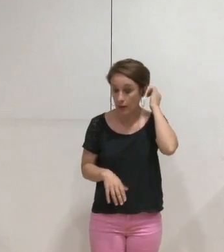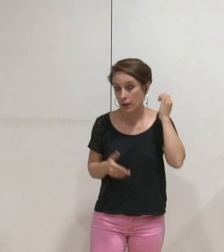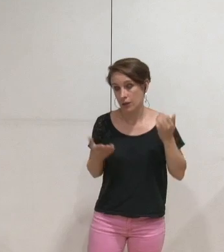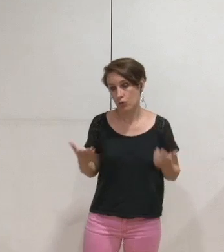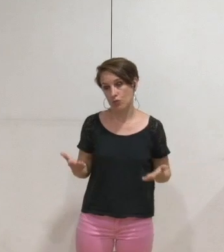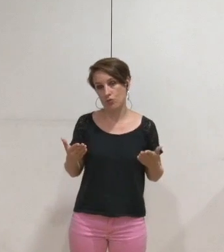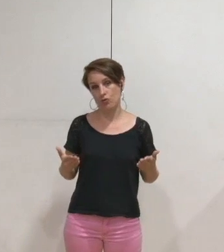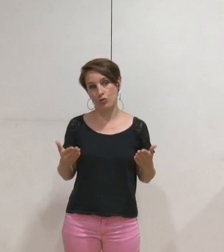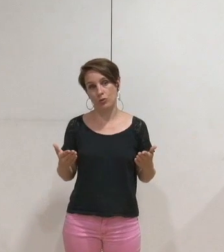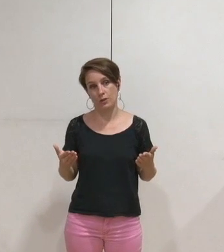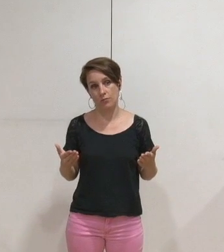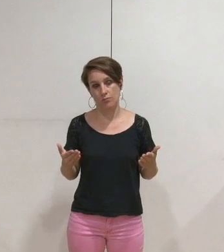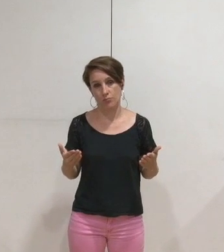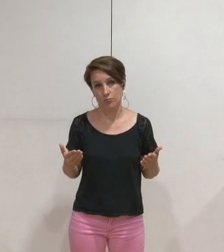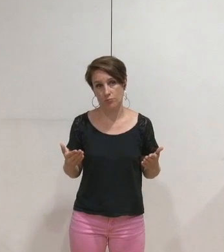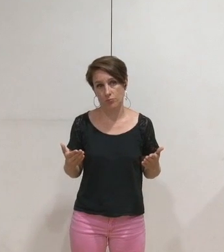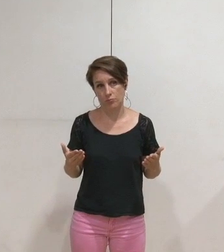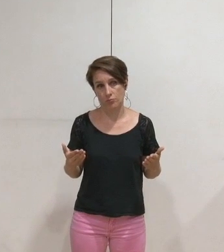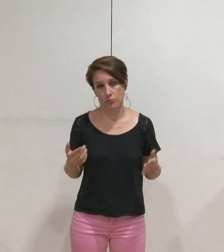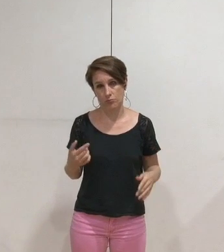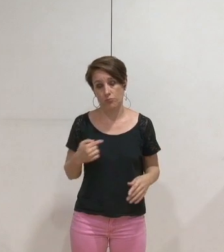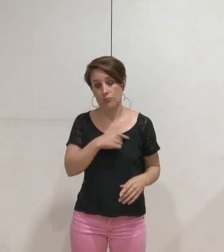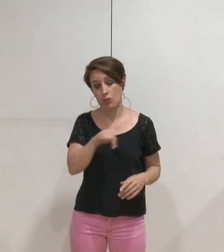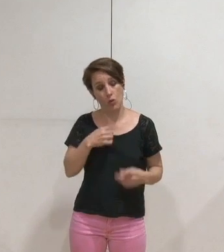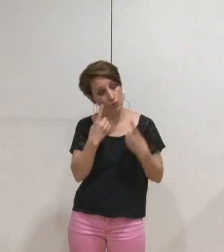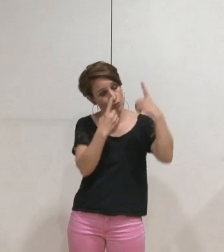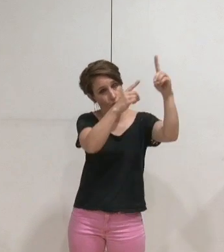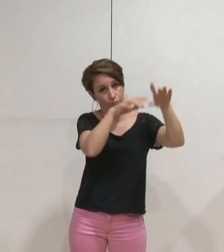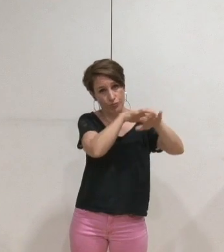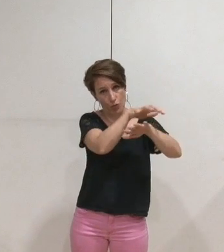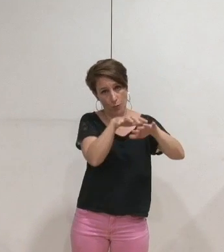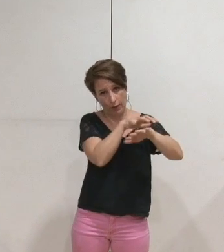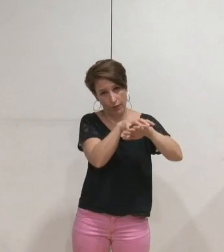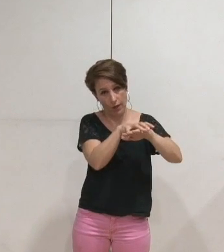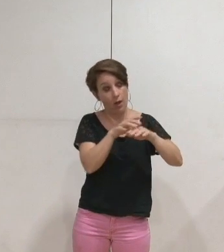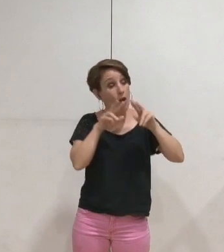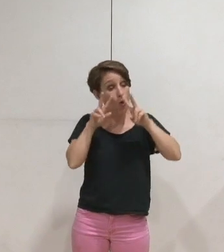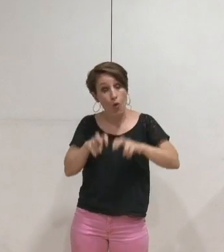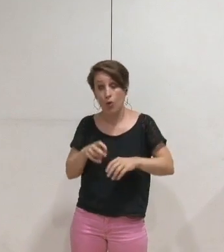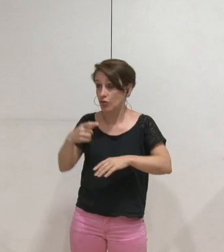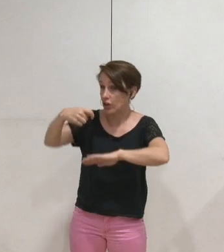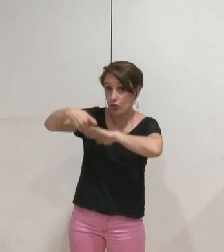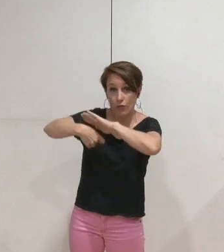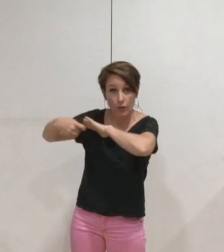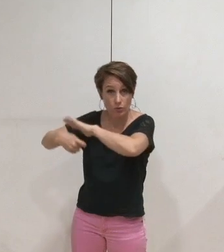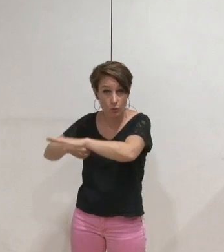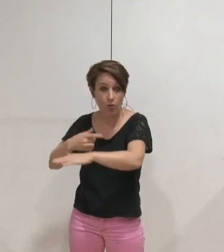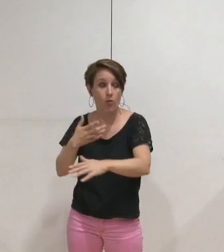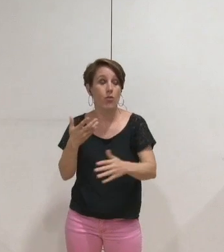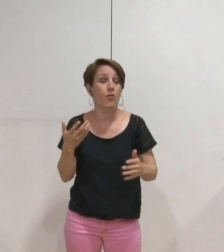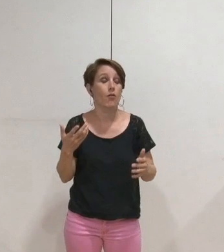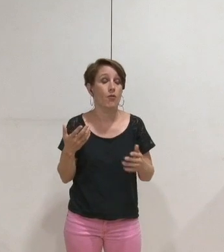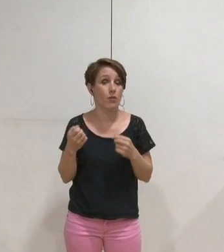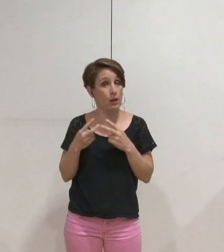aujourd'hui nous avons sollicité le préfet des recherches de financement sont en cours de son côté et la